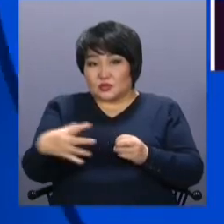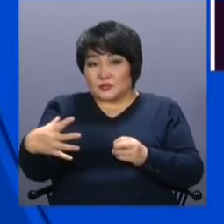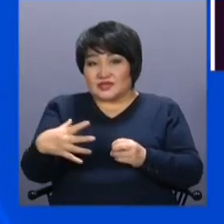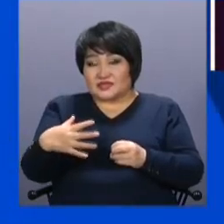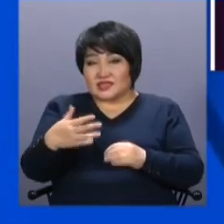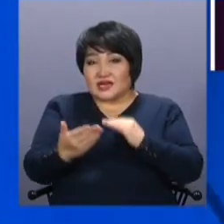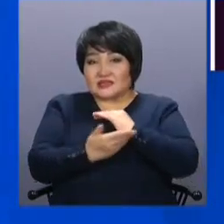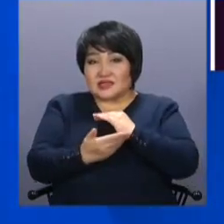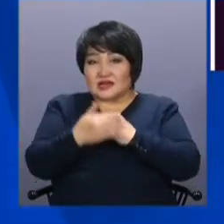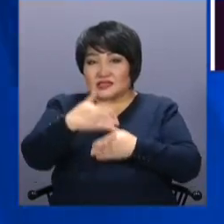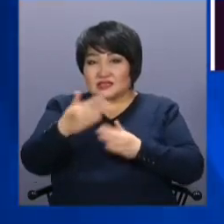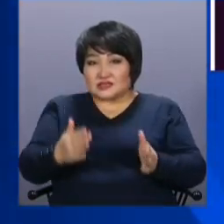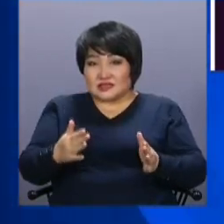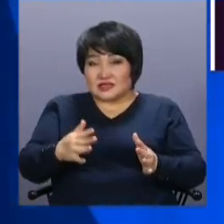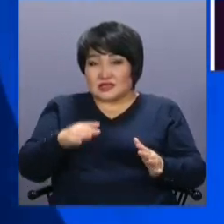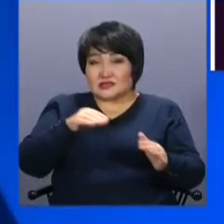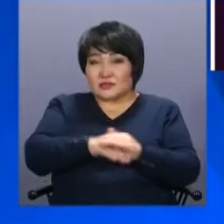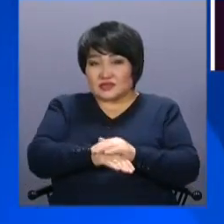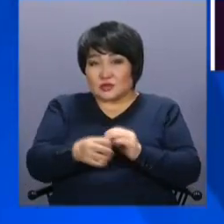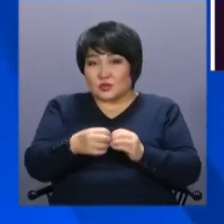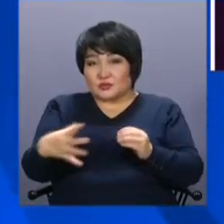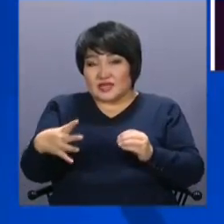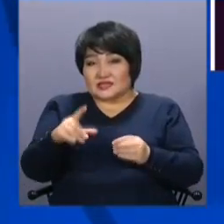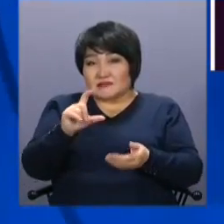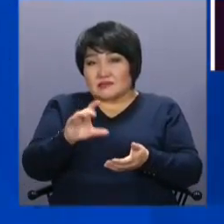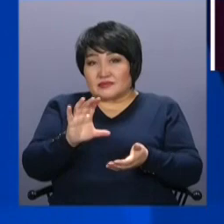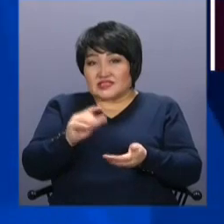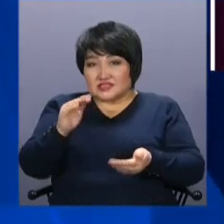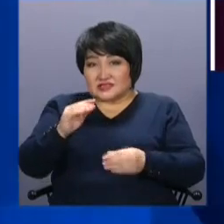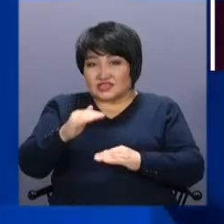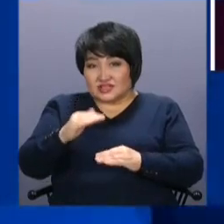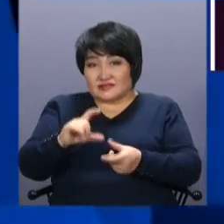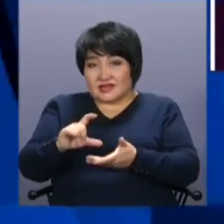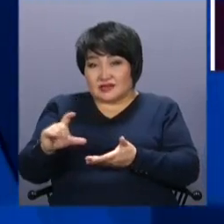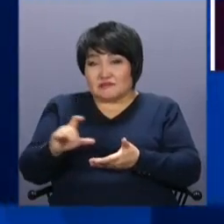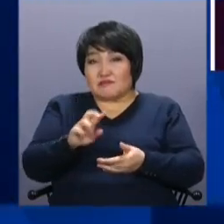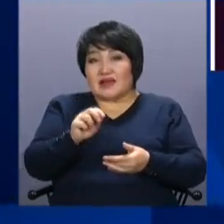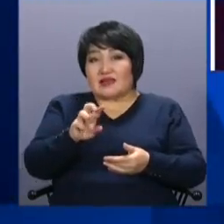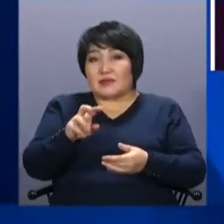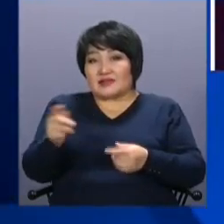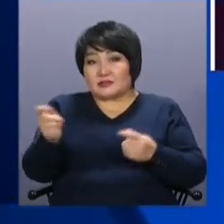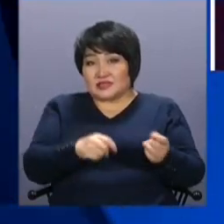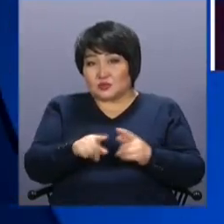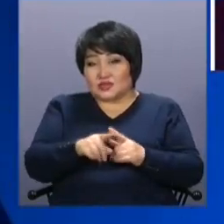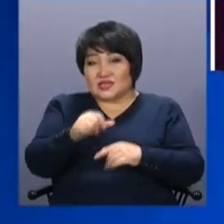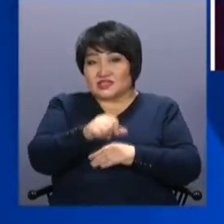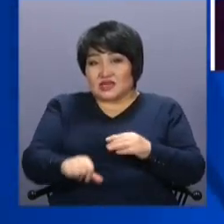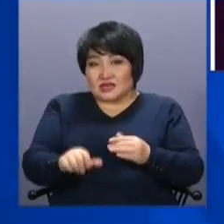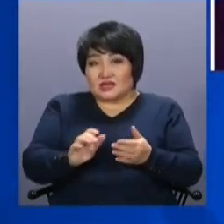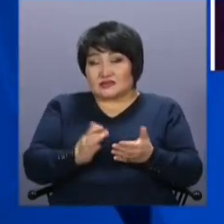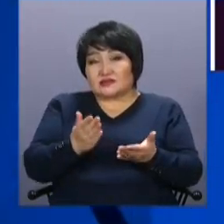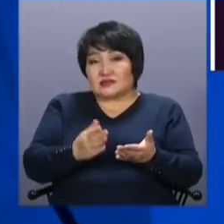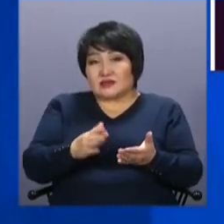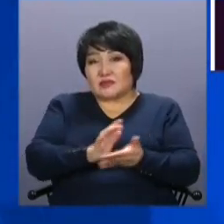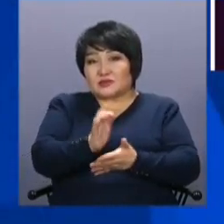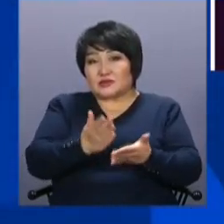салынған 29 балапан құсты әкелген екен. Бұл ақпаратты ұлттық қауіпсіздік комитеті шекара қызметінің баспасөз қызметі растап